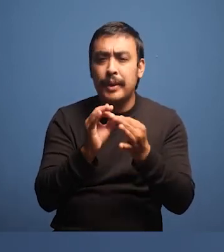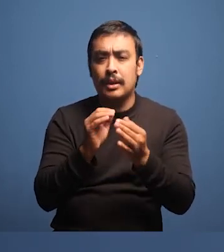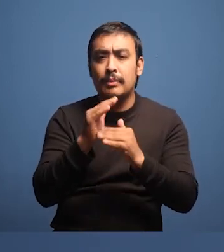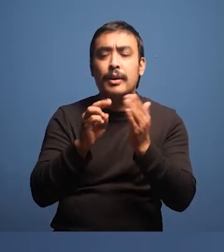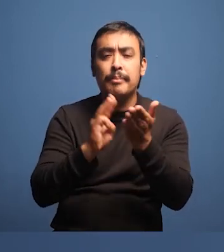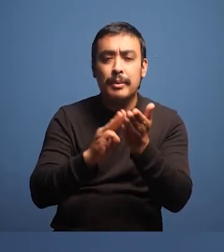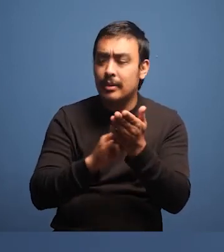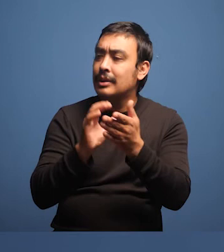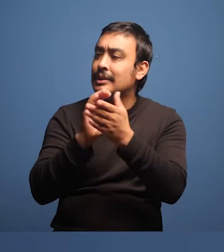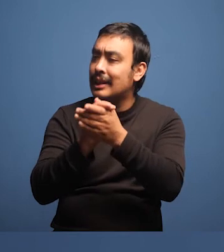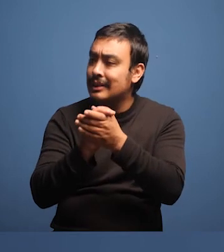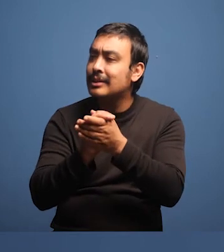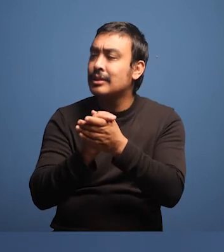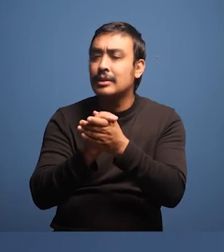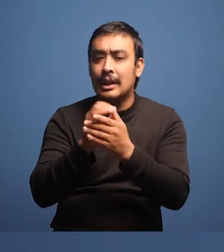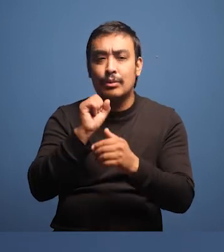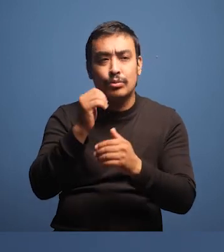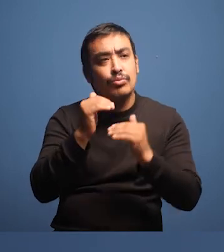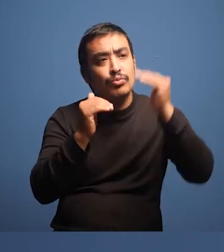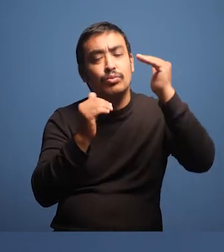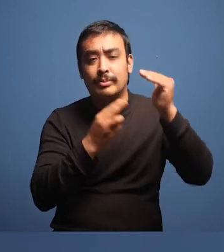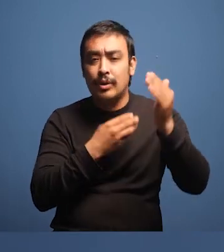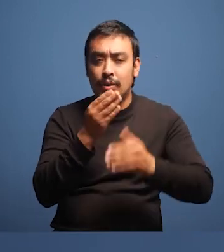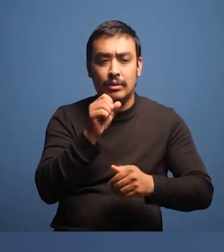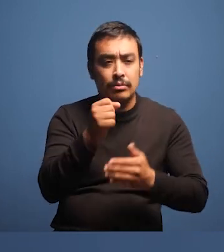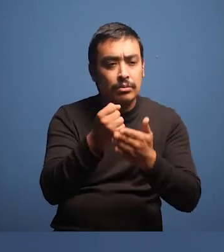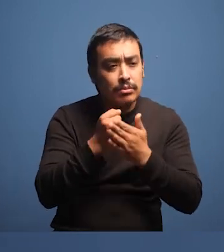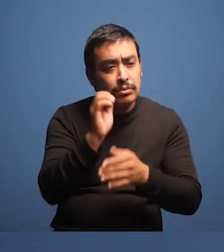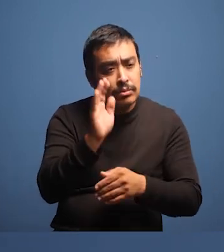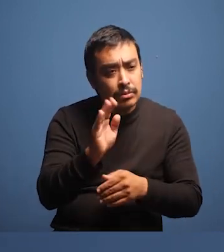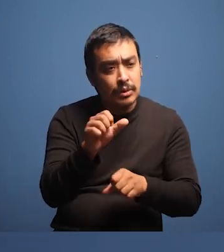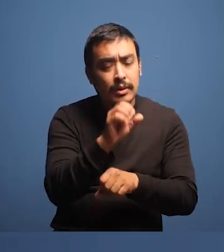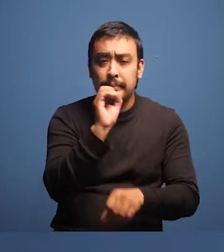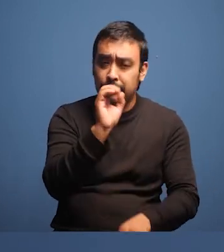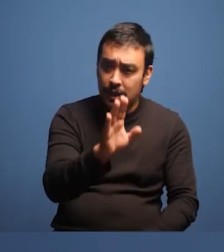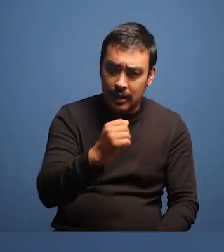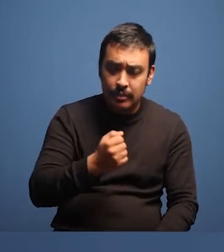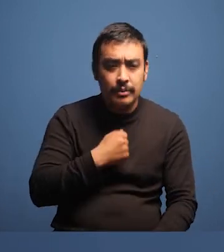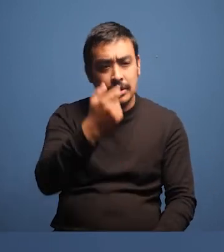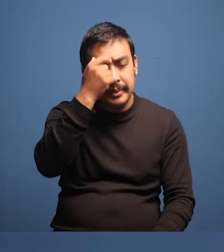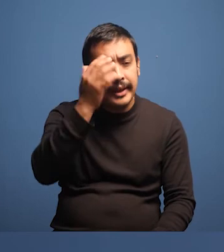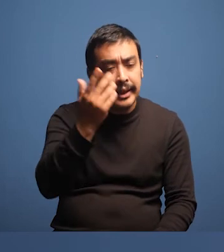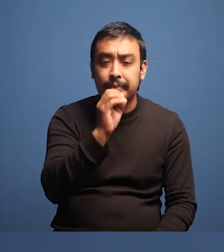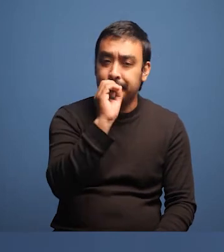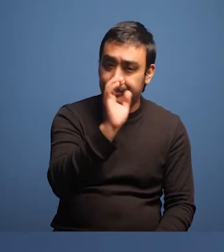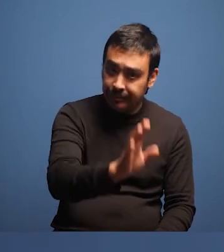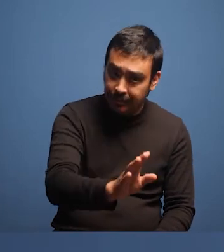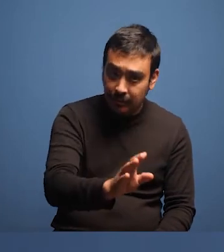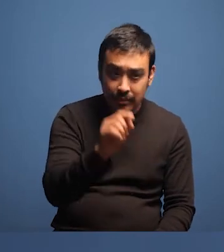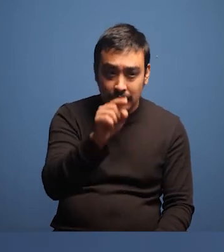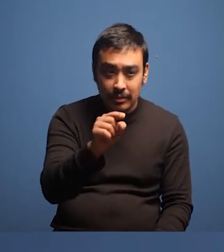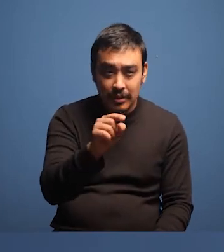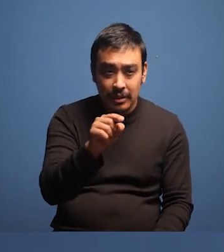हुन्छ, साथी हुनसक्छ, त आफूभन्दा कोही सिनियर्स होइन जसले चाहिँ तपाईँलाई हेल्प गर्न सक्नुहुन्छ, उहाँलाई गएर भन्ने आफूलाई के प्रब्लम भइरहेछ भनेर। अब त्यति पनि